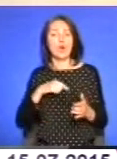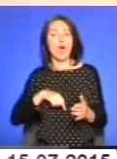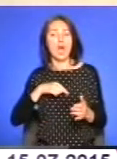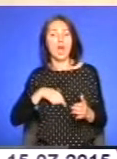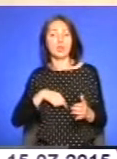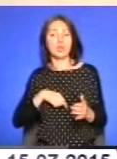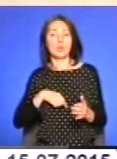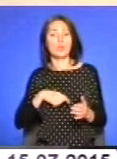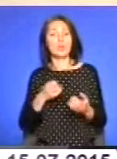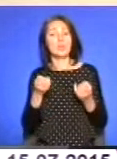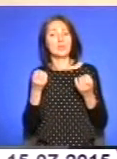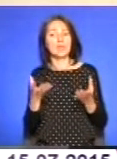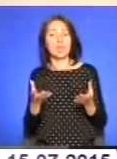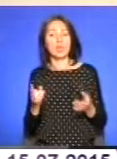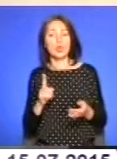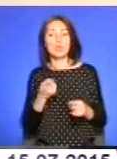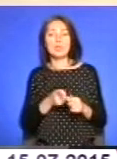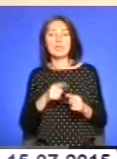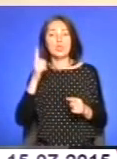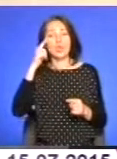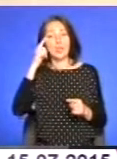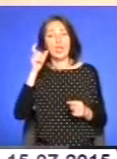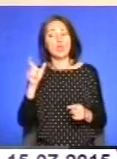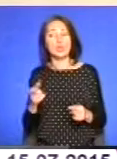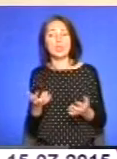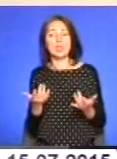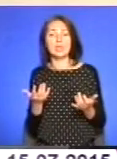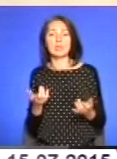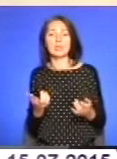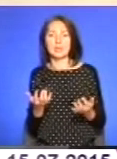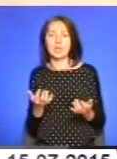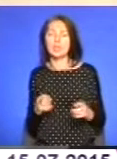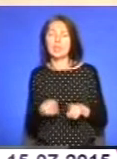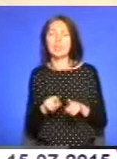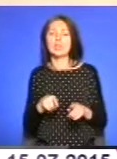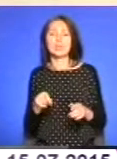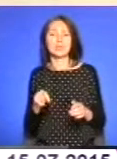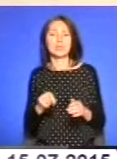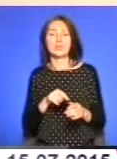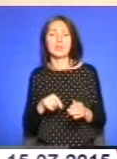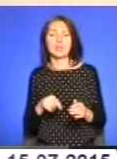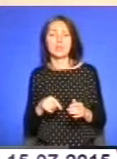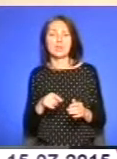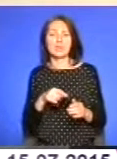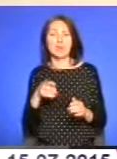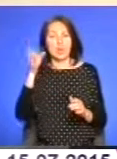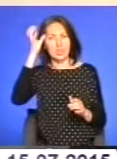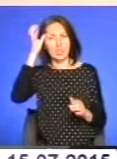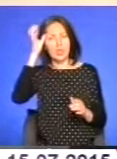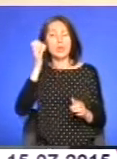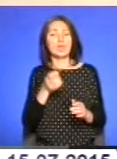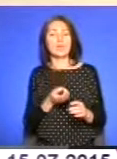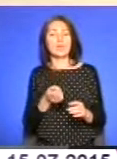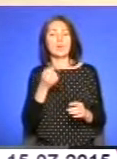характеру. І, звичайно, що ці думки людини настільки глибокої, котра жила в час, коли також